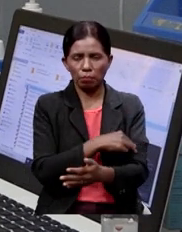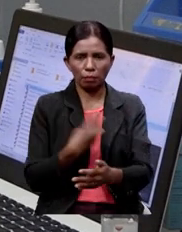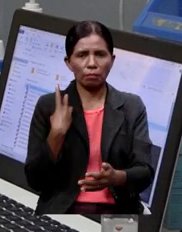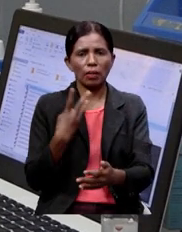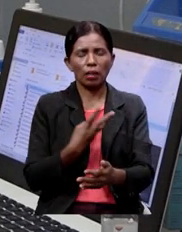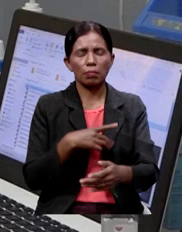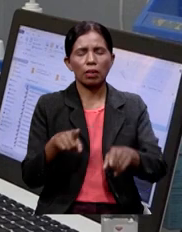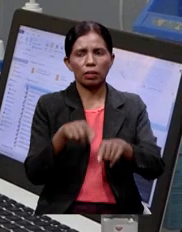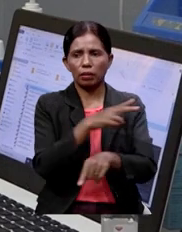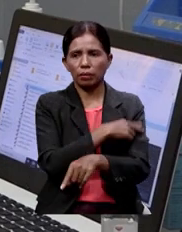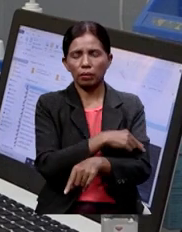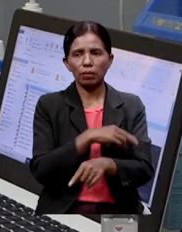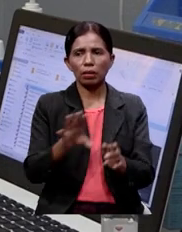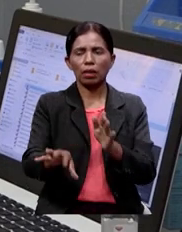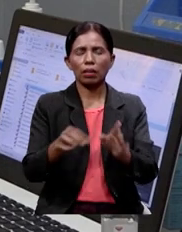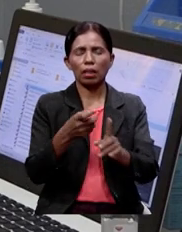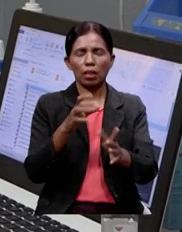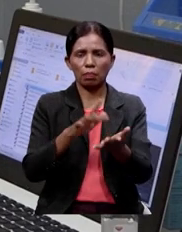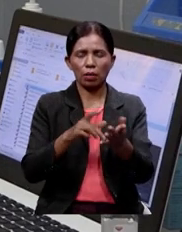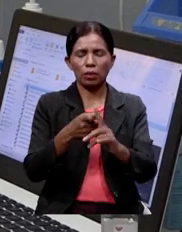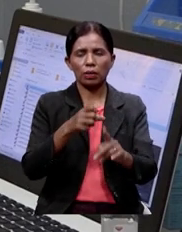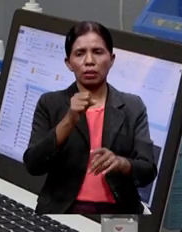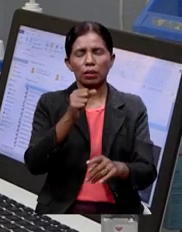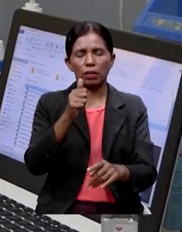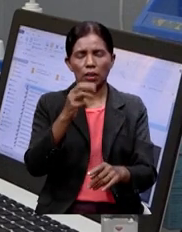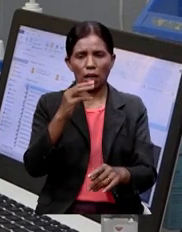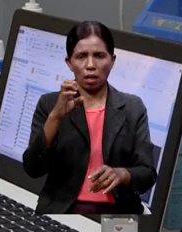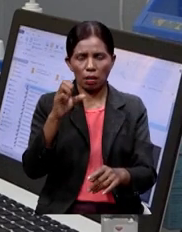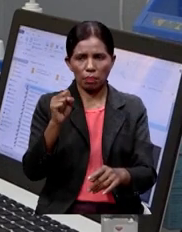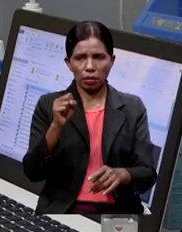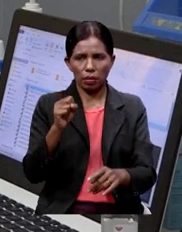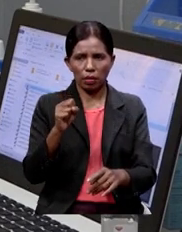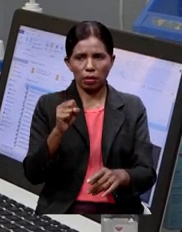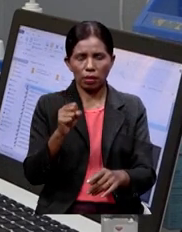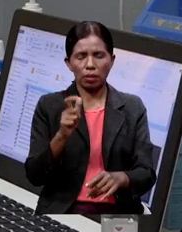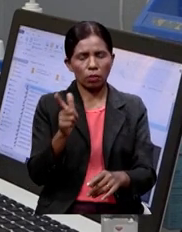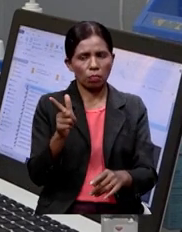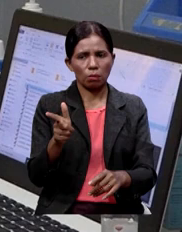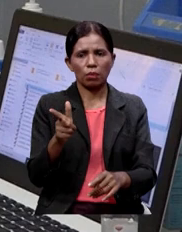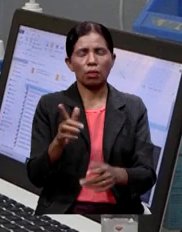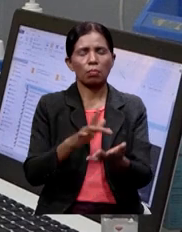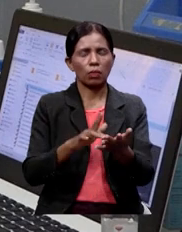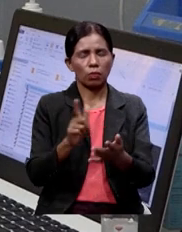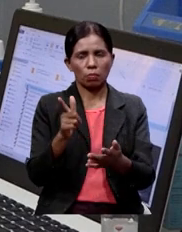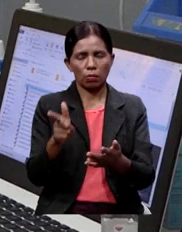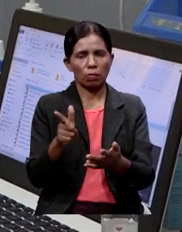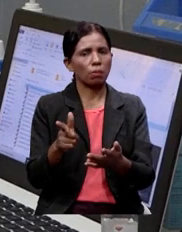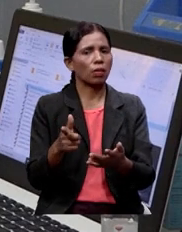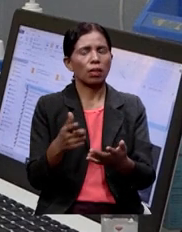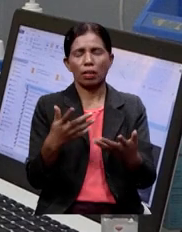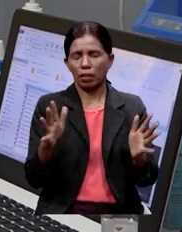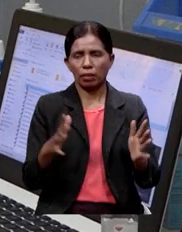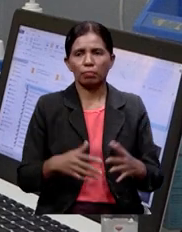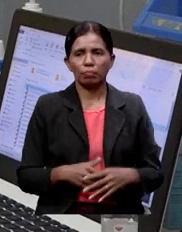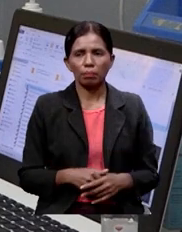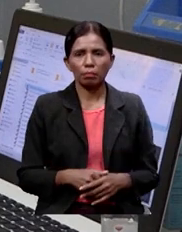kita, kita yang mau sames, ne kami ya, ne 20 item lah ya, ya, ne termasuk yang mau